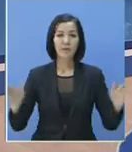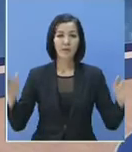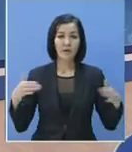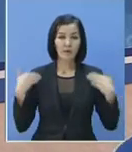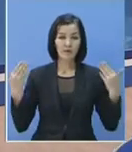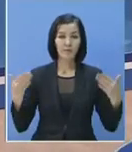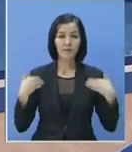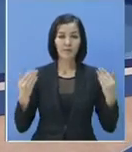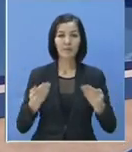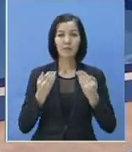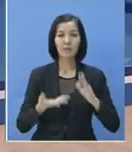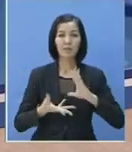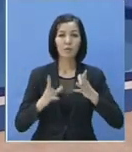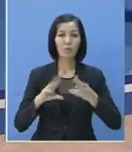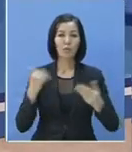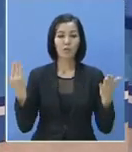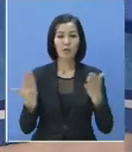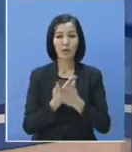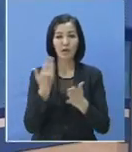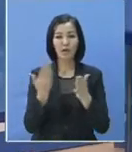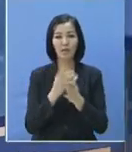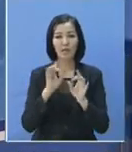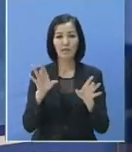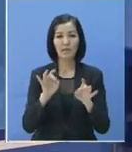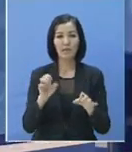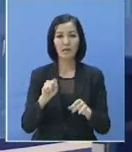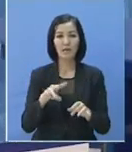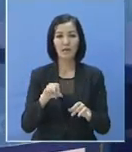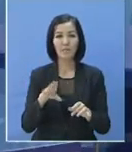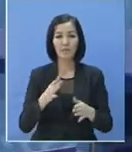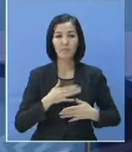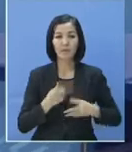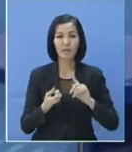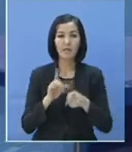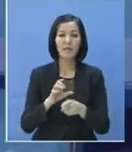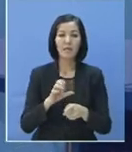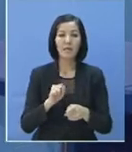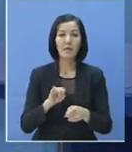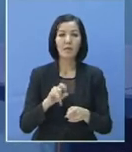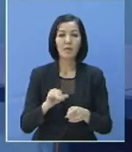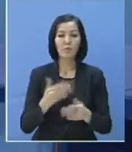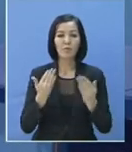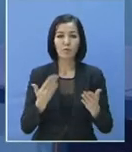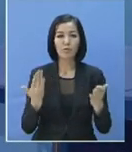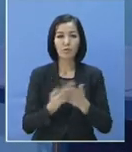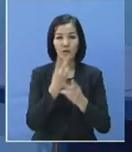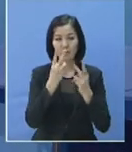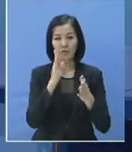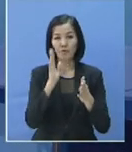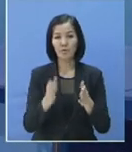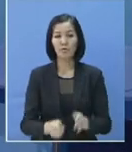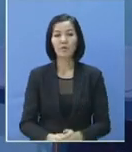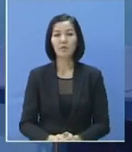Ассаламу алейкум, қадірменді көрермен, тікелей эфирде қорытынды жаңалықтары студияда Алмат Хамид Сурда аудармада Айгүл Жұмашқызы. Бүгінгі